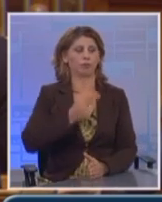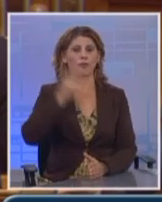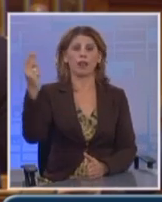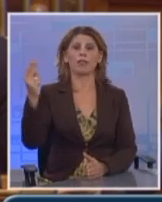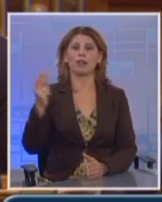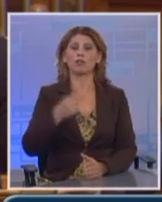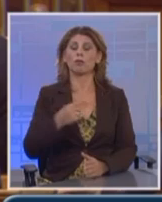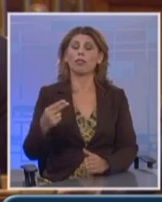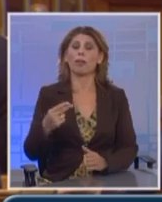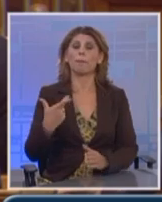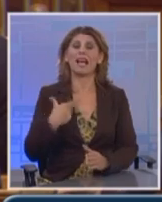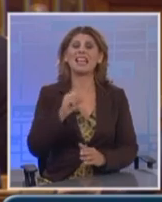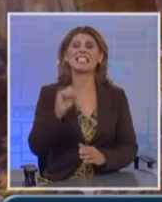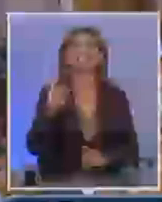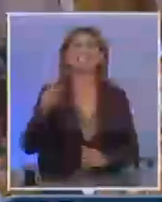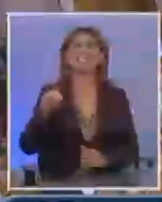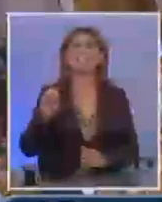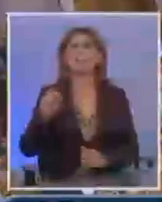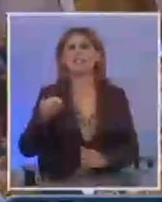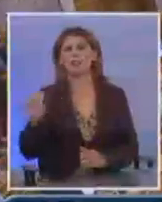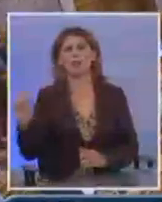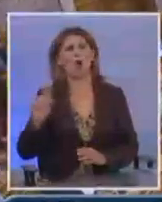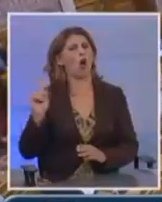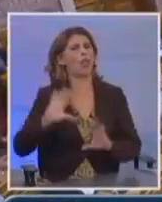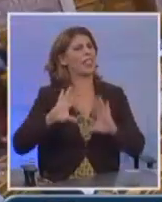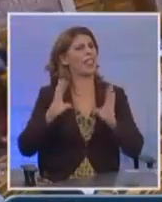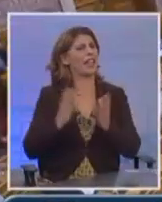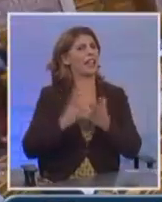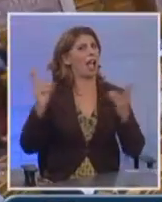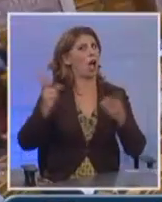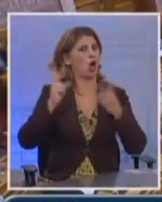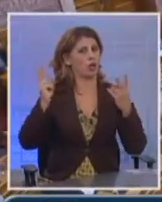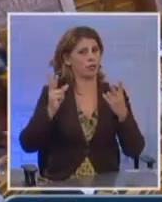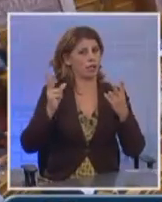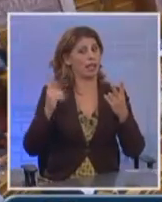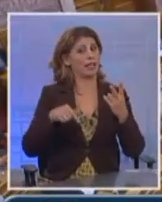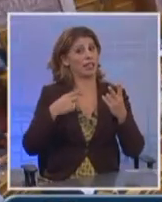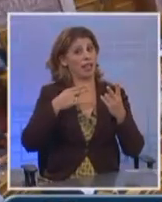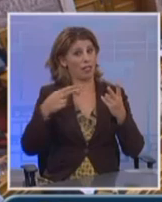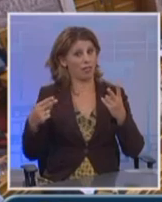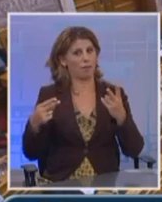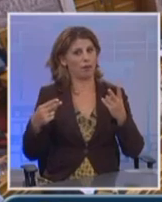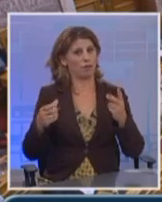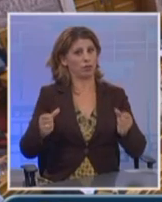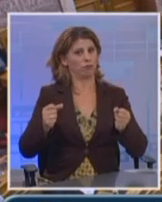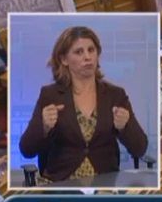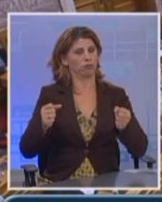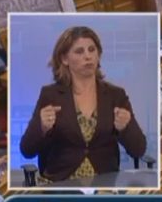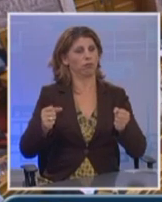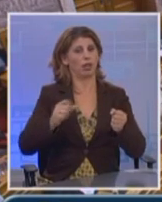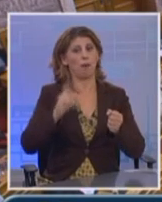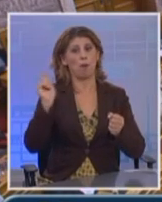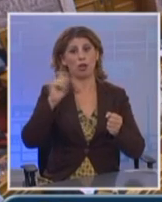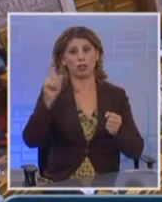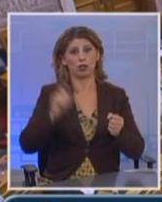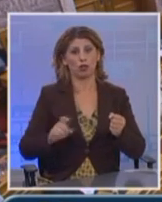ζήμερης. Όχι γενικά και αόριστα, διότι είναι ένα θέμα το οποίο έχει ταλανίσει την πολιτική ζωή του τόπου. Ο ελληνικός